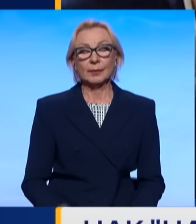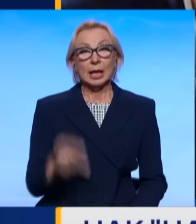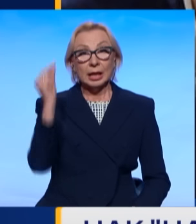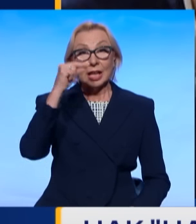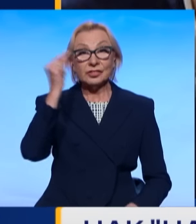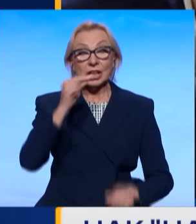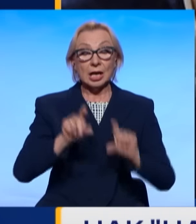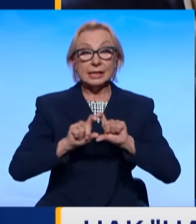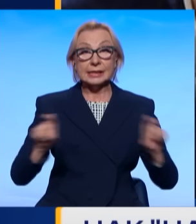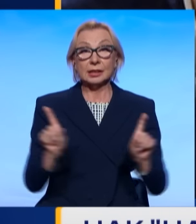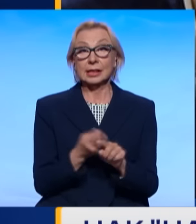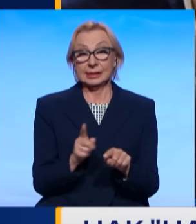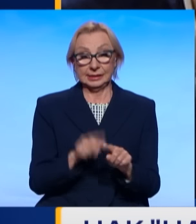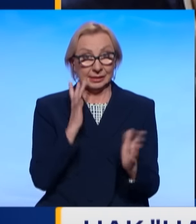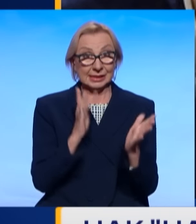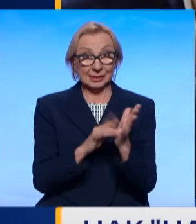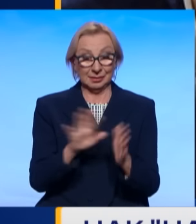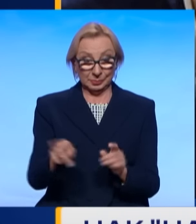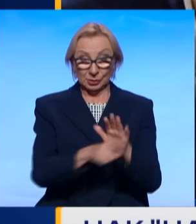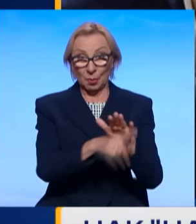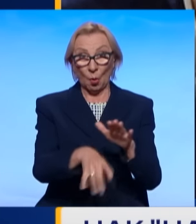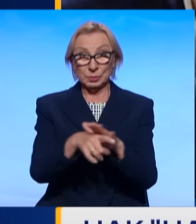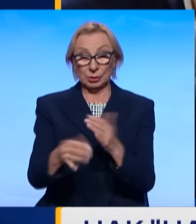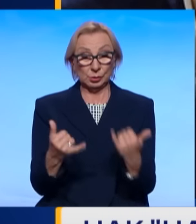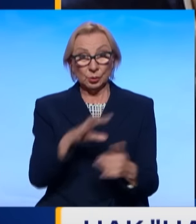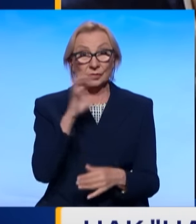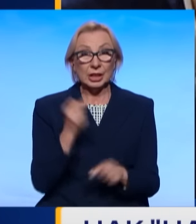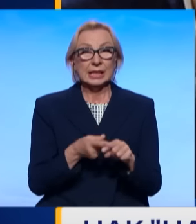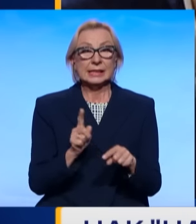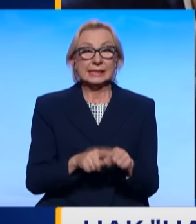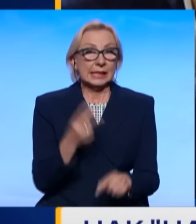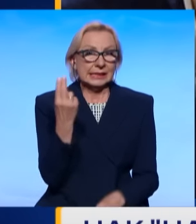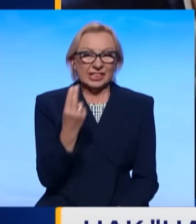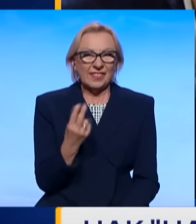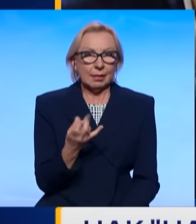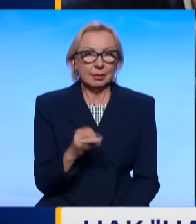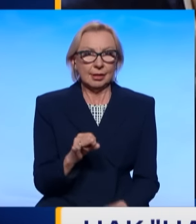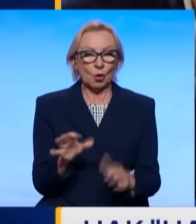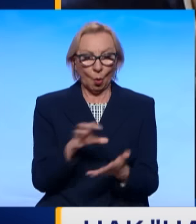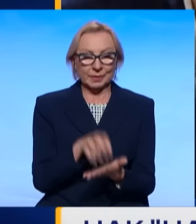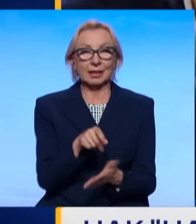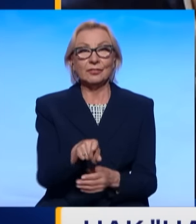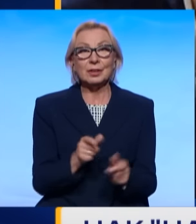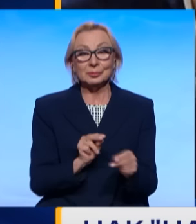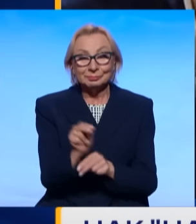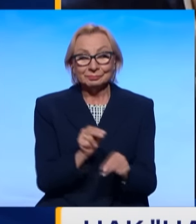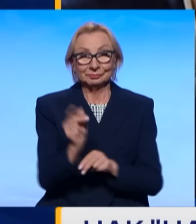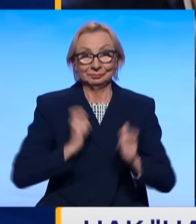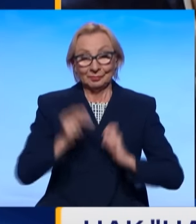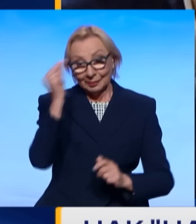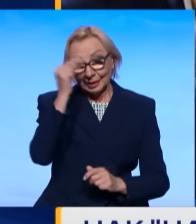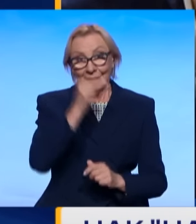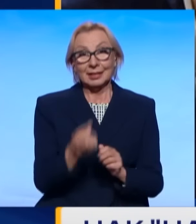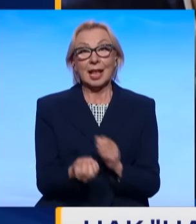Навчальний заклад, що став ціллю під час обстрілу сьогодні вночі, це виключно цивільний об'єкт. Він готує спеціалістів для нашої